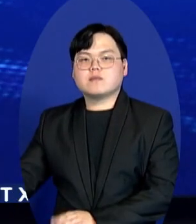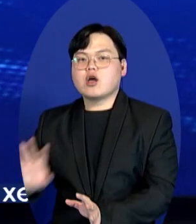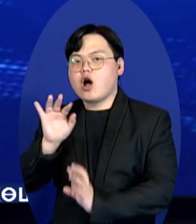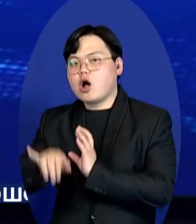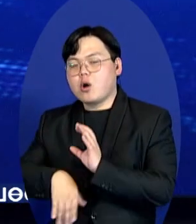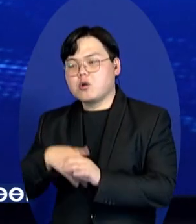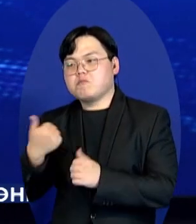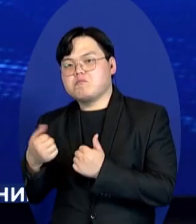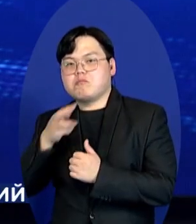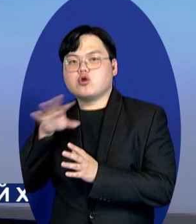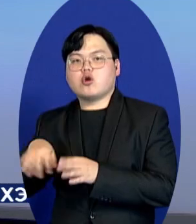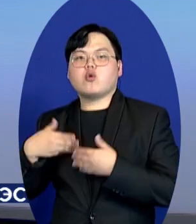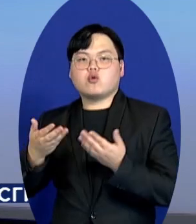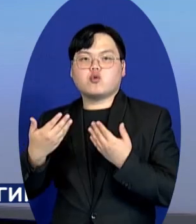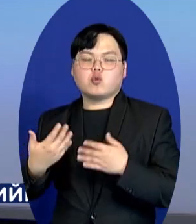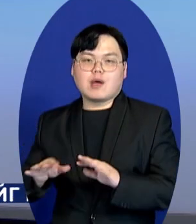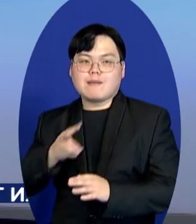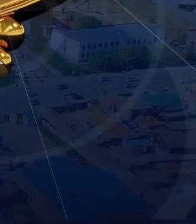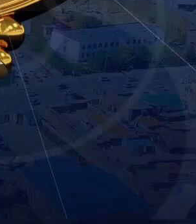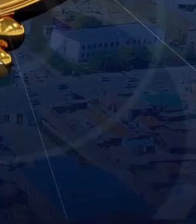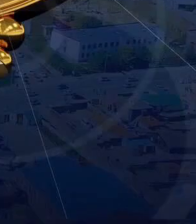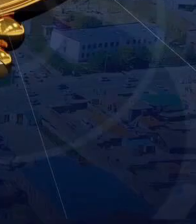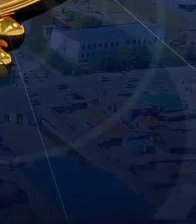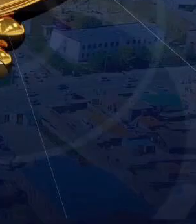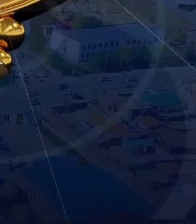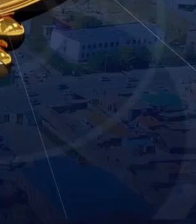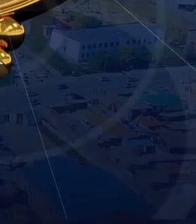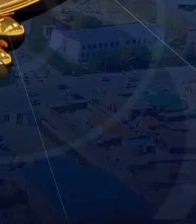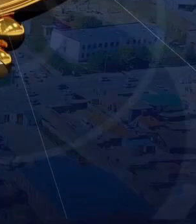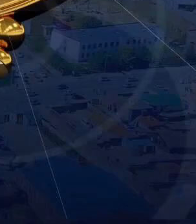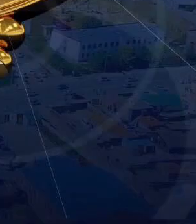Олон улсын зарим үйл явдлаас өрвлээ. За, мэдээлэл өгсөнд баярлалаа.